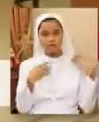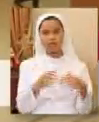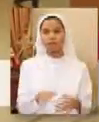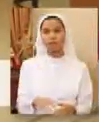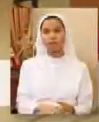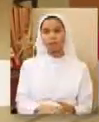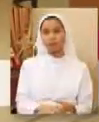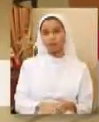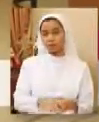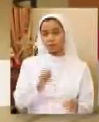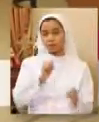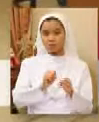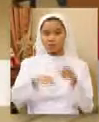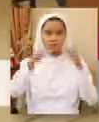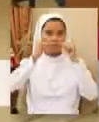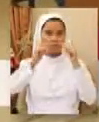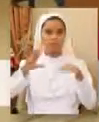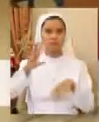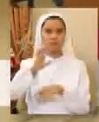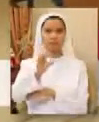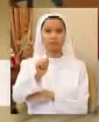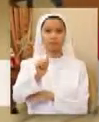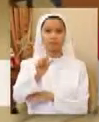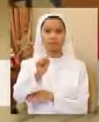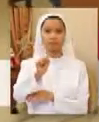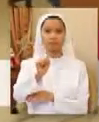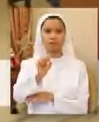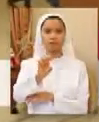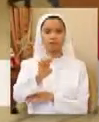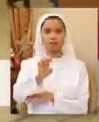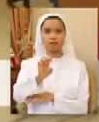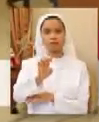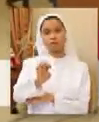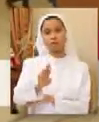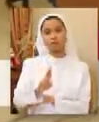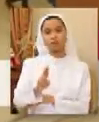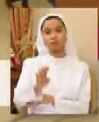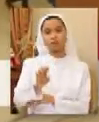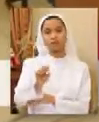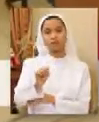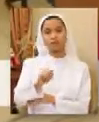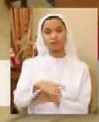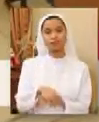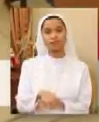mga kapatan ito. Bishop, bago tayo mag-break, sister,